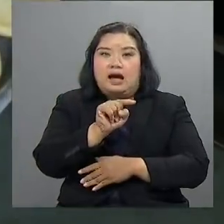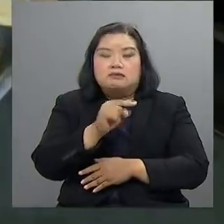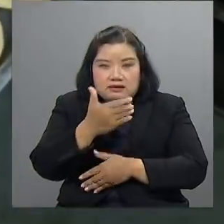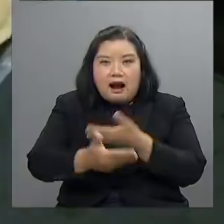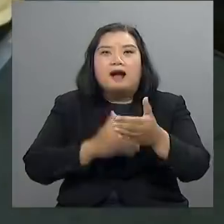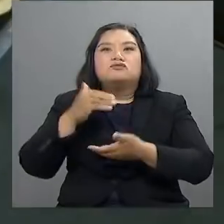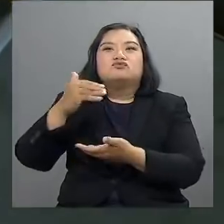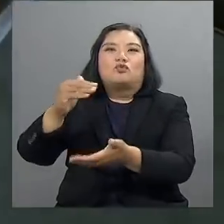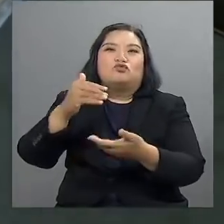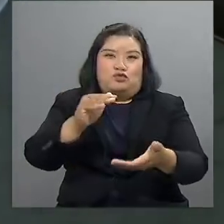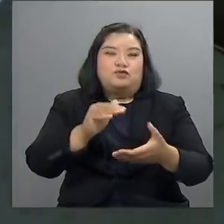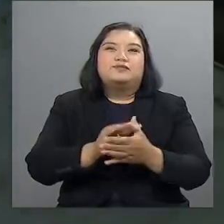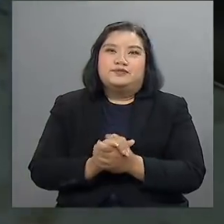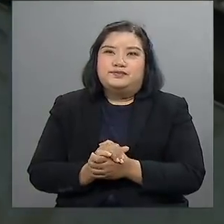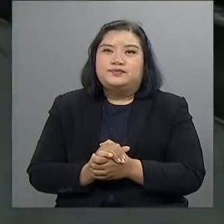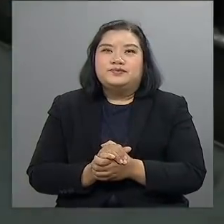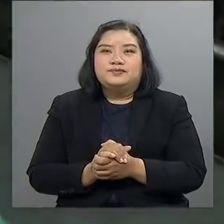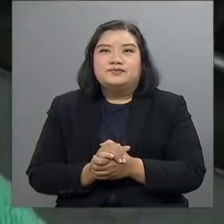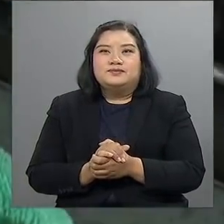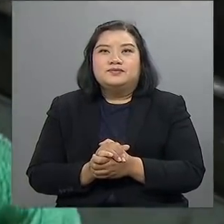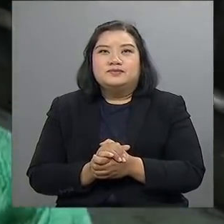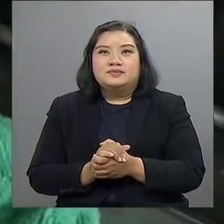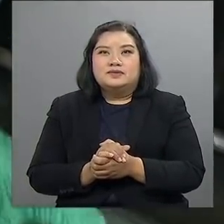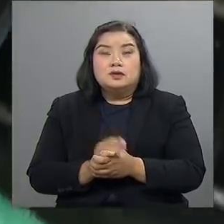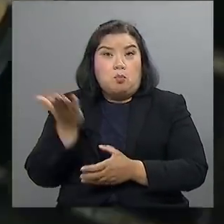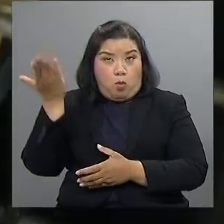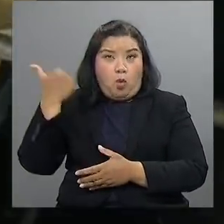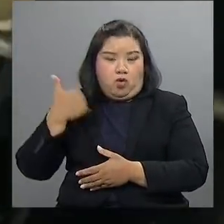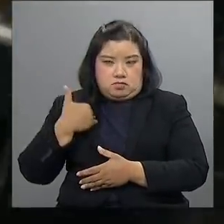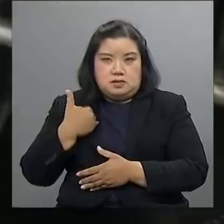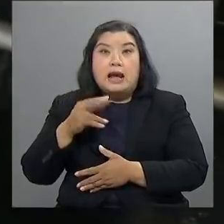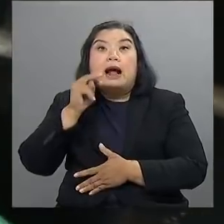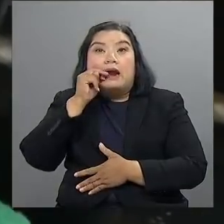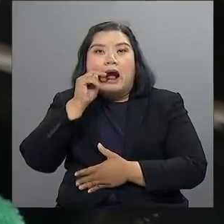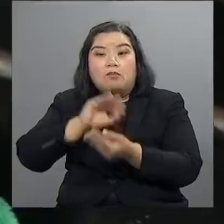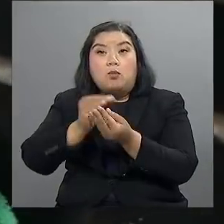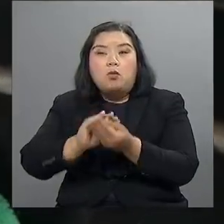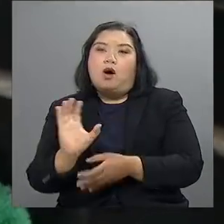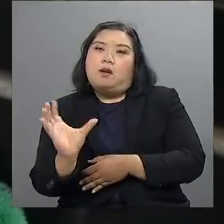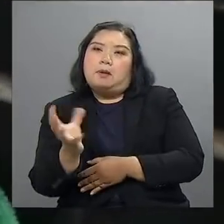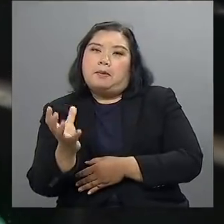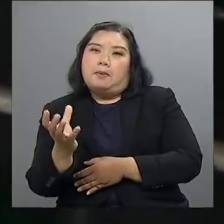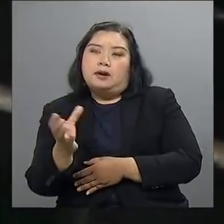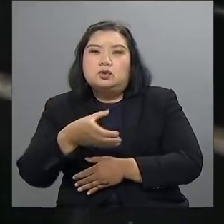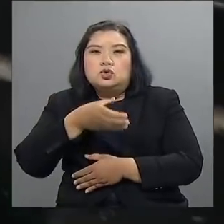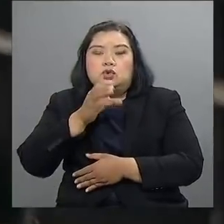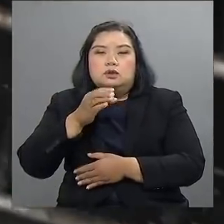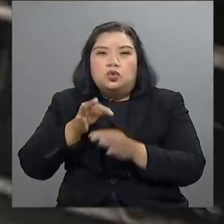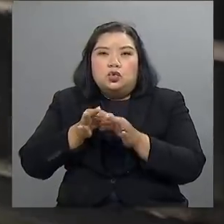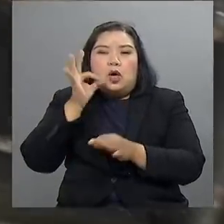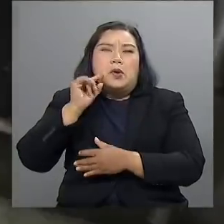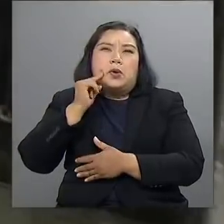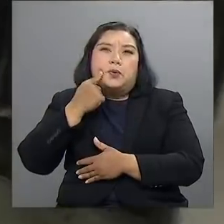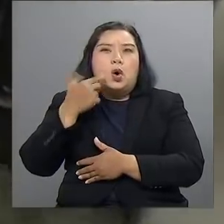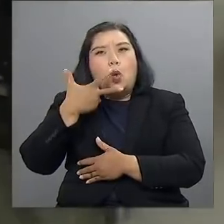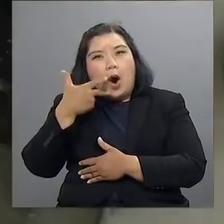ติเคยกินแต่น้ำมะม่วงเบาปั่น เออเนี่ยโอเค ครับ อันนี้อร่อยมากอร่อยปั่นนะแล้วมันจะเปรี้ยวๆมันจะเปรี้ยวๆหวานหวาน